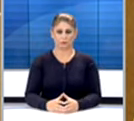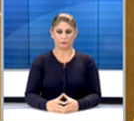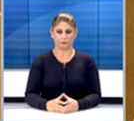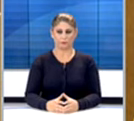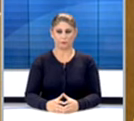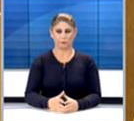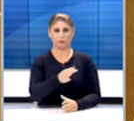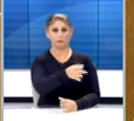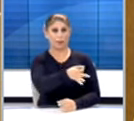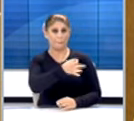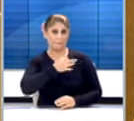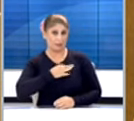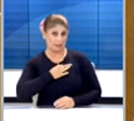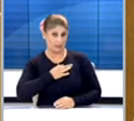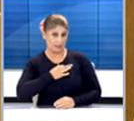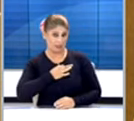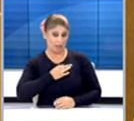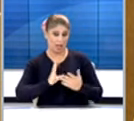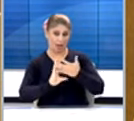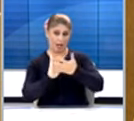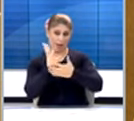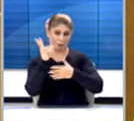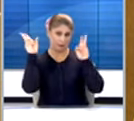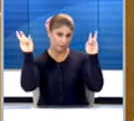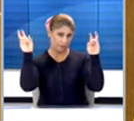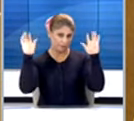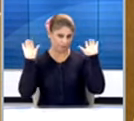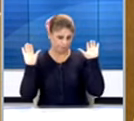Μιλάτε για ανάπτυξη. Μάλιστα.